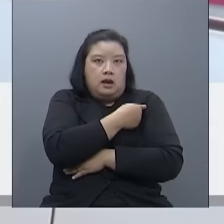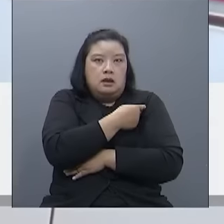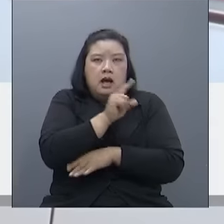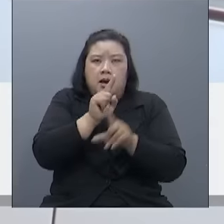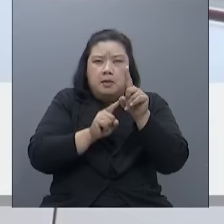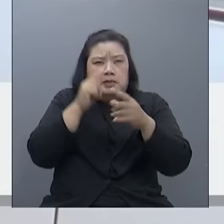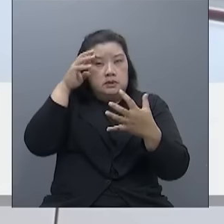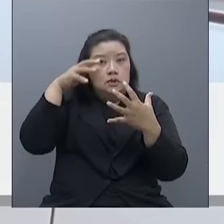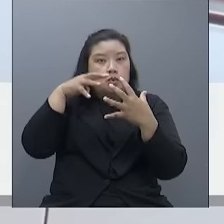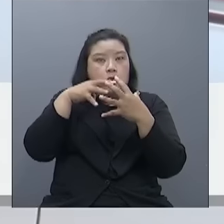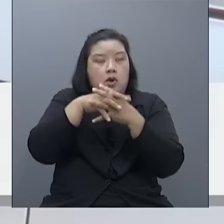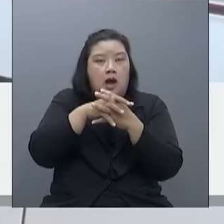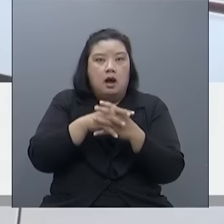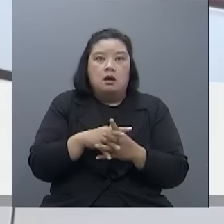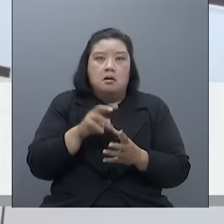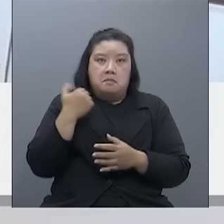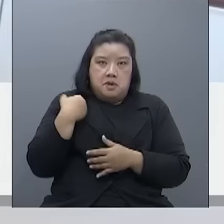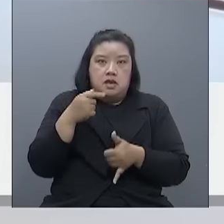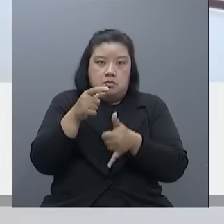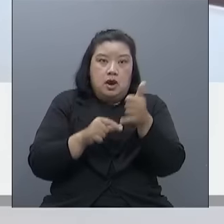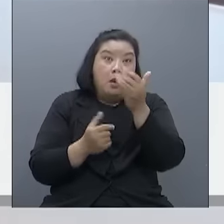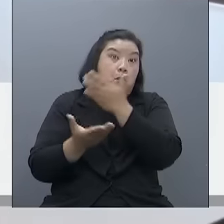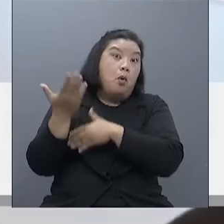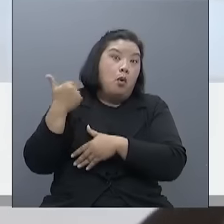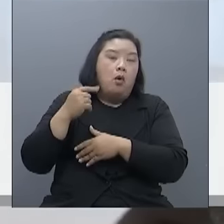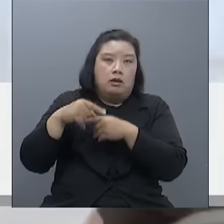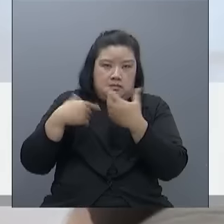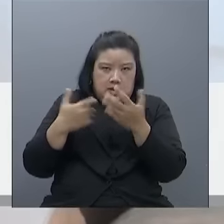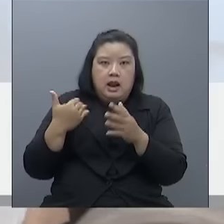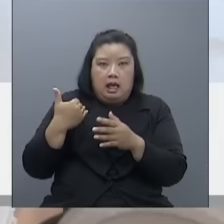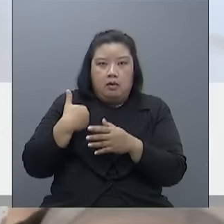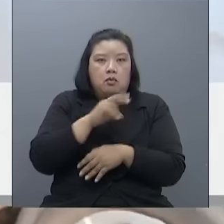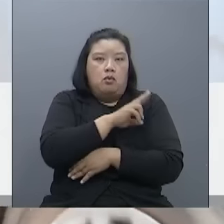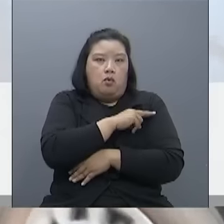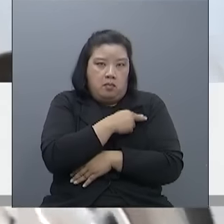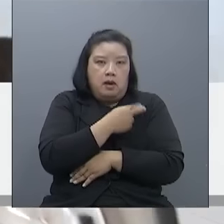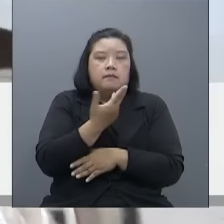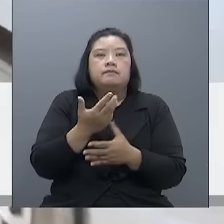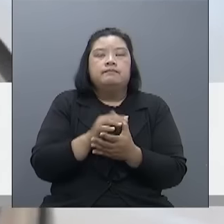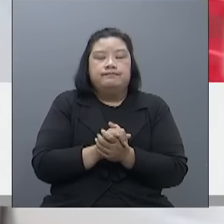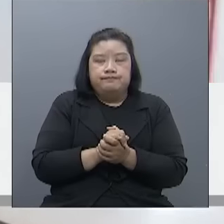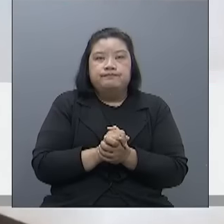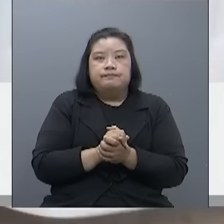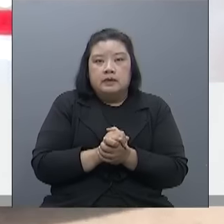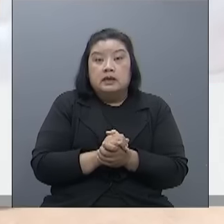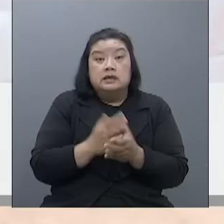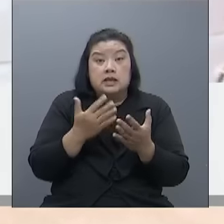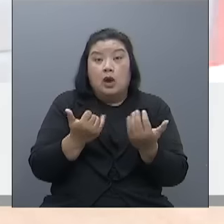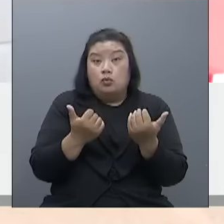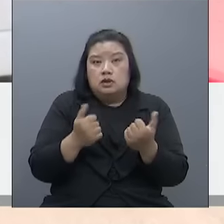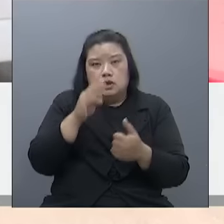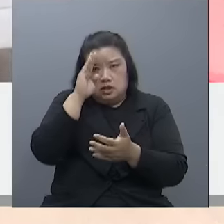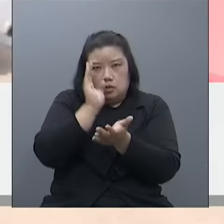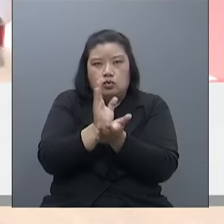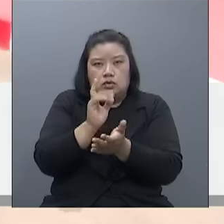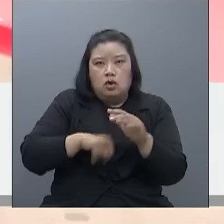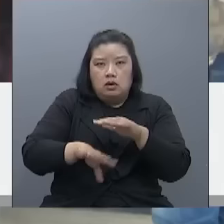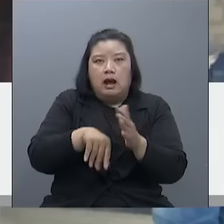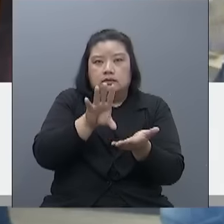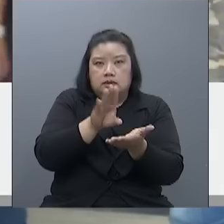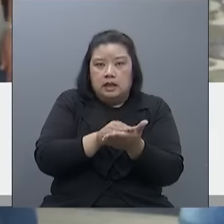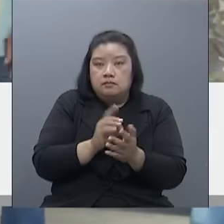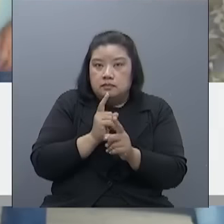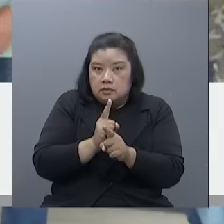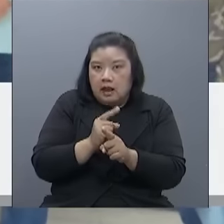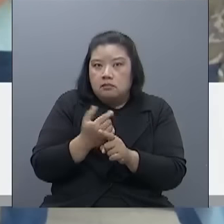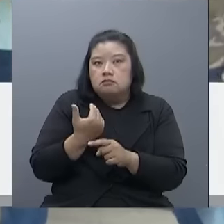ผู้ก่อเหตุค่ะเคยมีประวัติเข้ารับการรักษาด้านจิตเวชสำหรับคดีนี้นะคะตำรวจต้องใช้ข้อมูลการรักษาของจิต